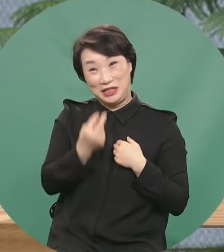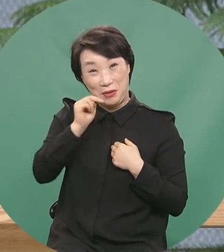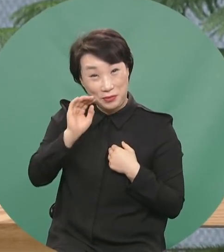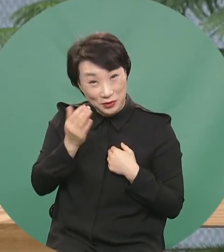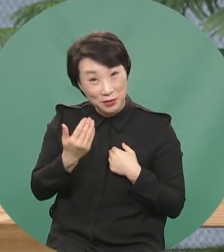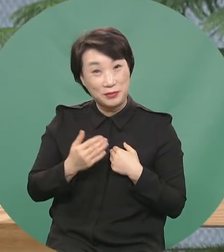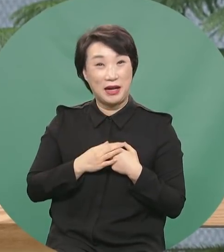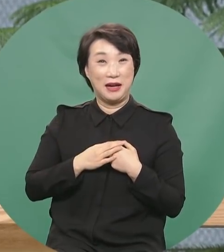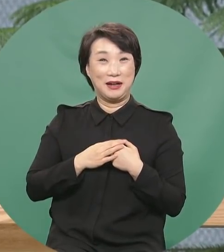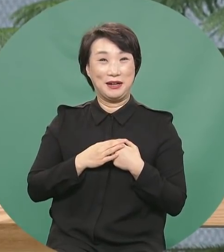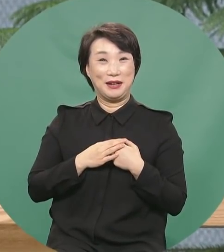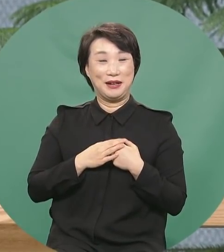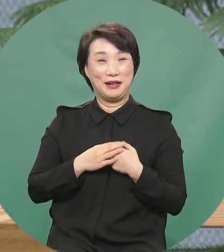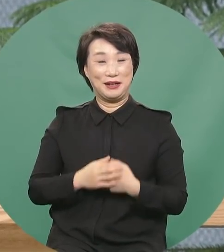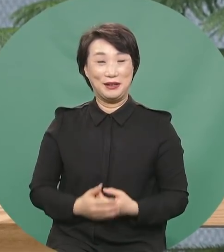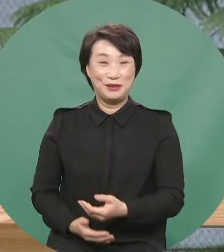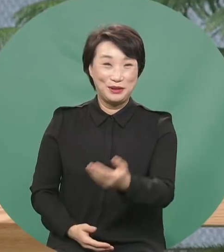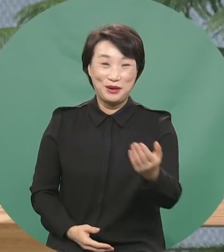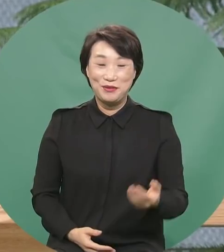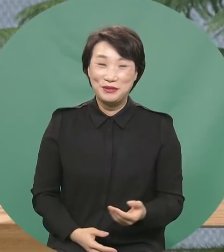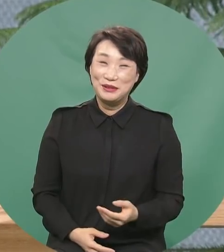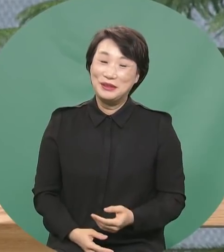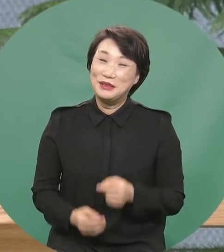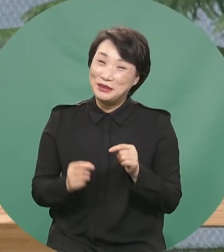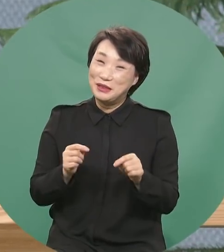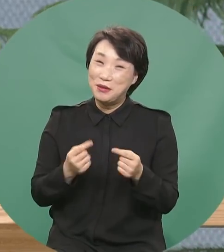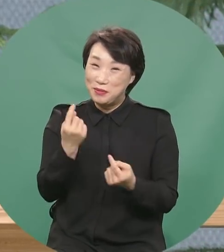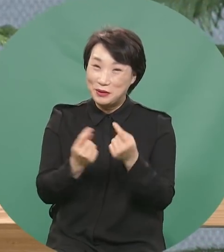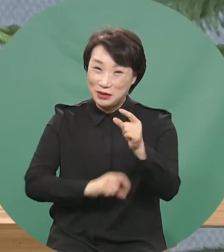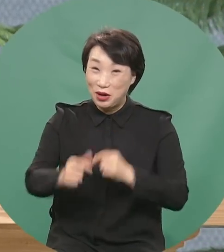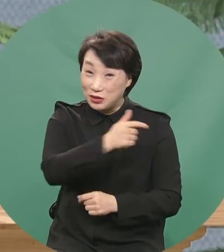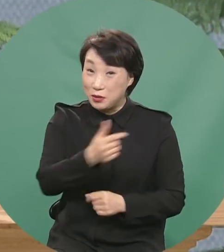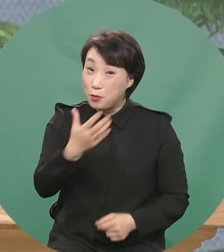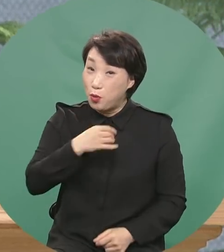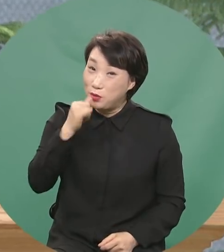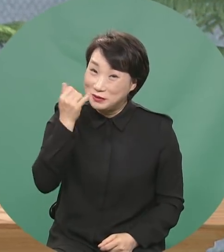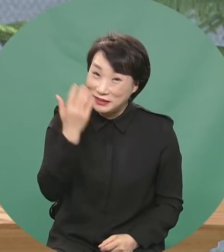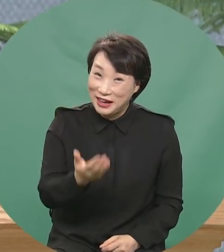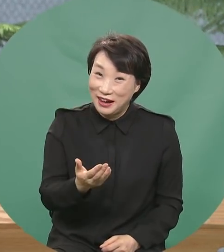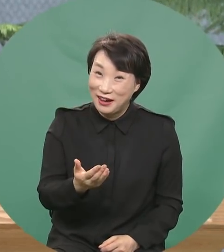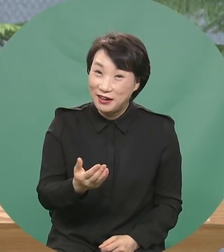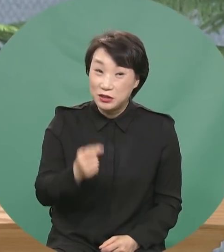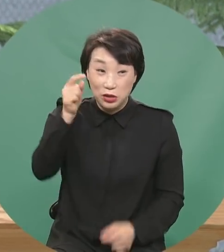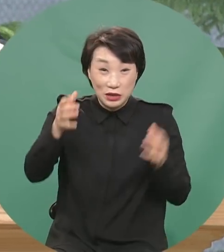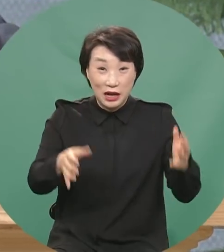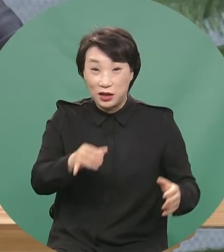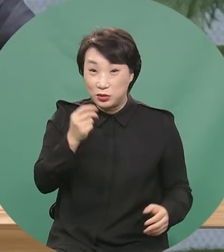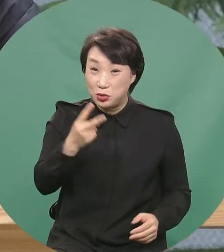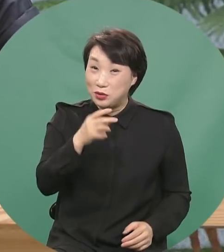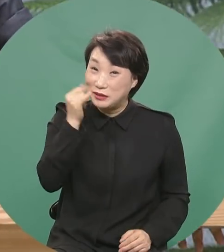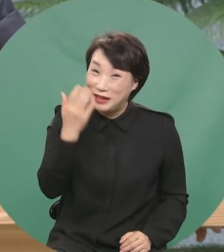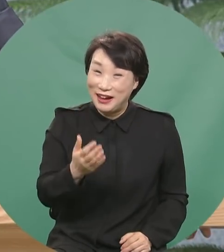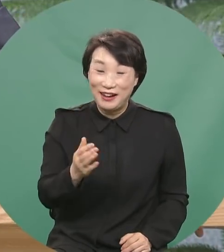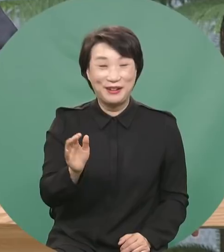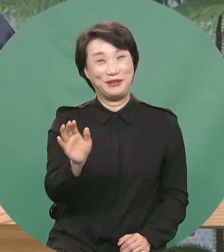생명입니다. 세상에 이보다 더 큰 복음이 천지에 어디 있습니까?